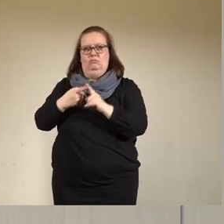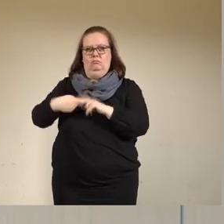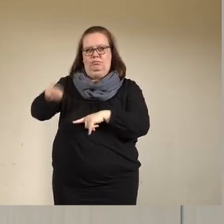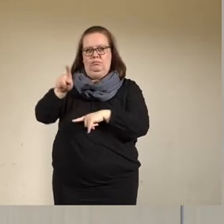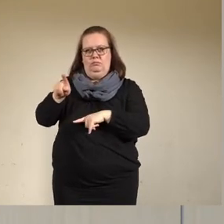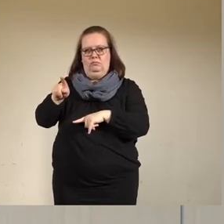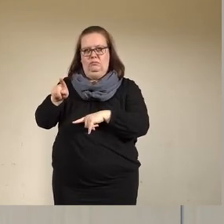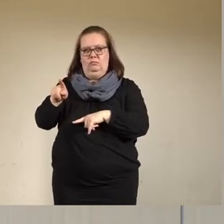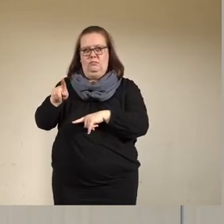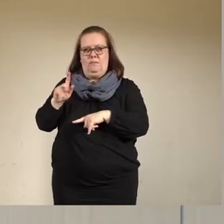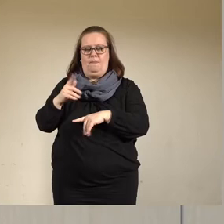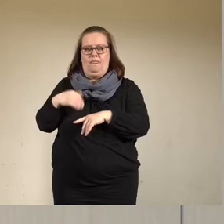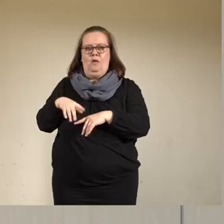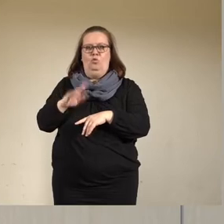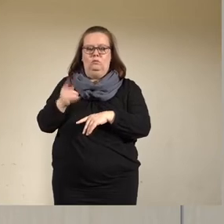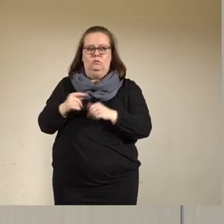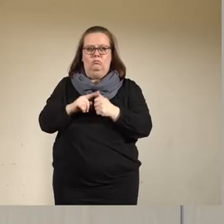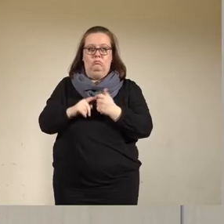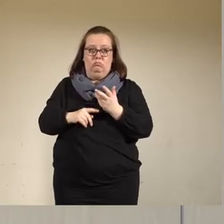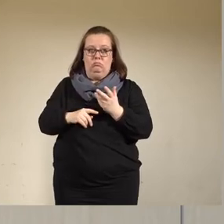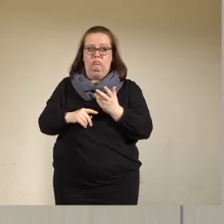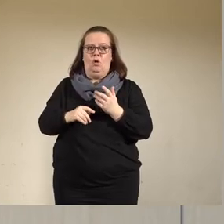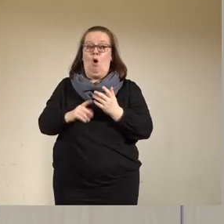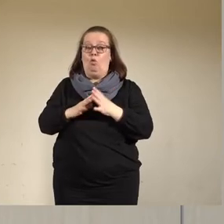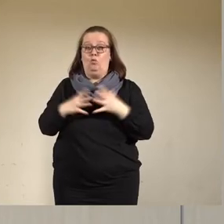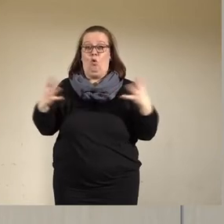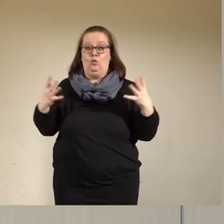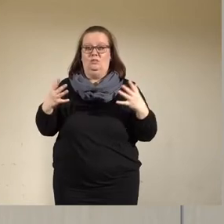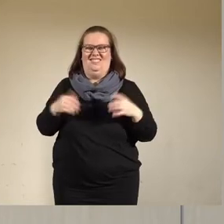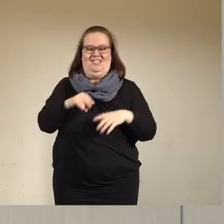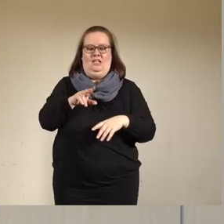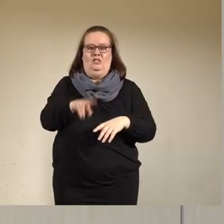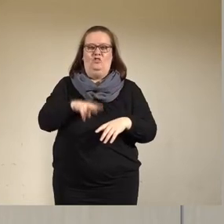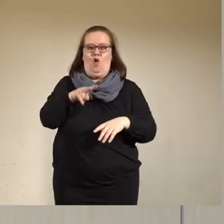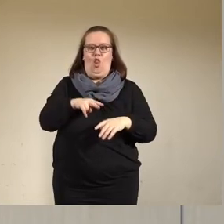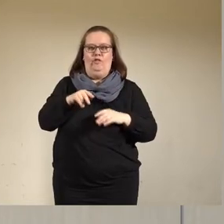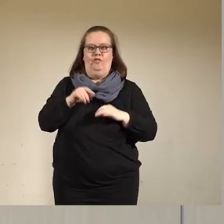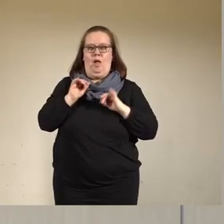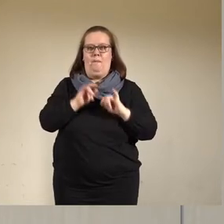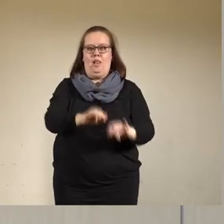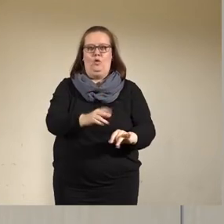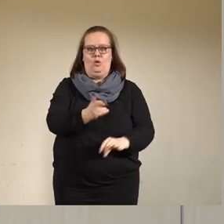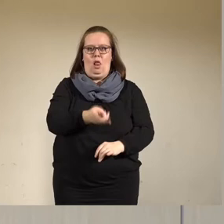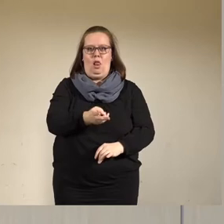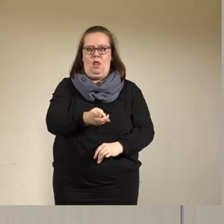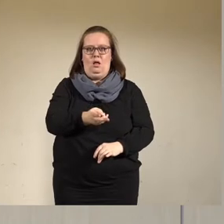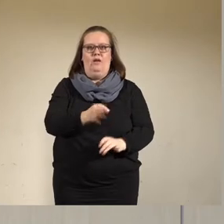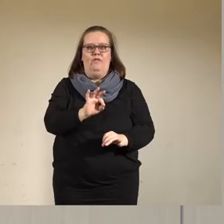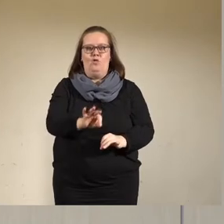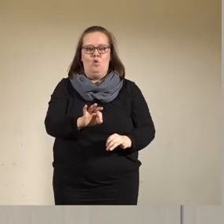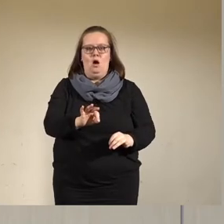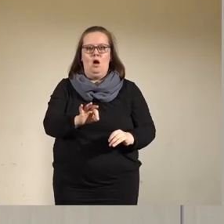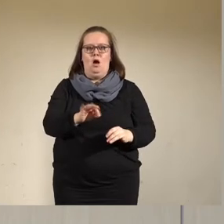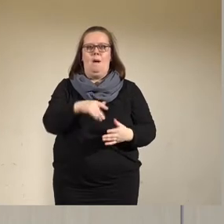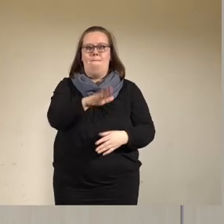so steigen, wie sie hätten steigen sollen. Und, ganz großer Kracher, 12 Millionen lassen wir liegen dafür, dass wir